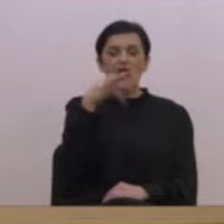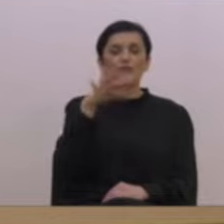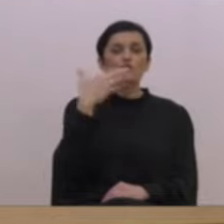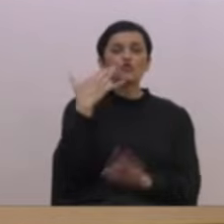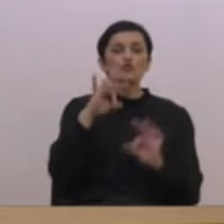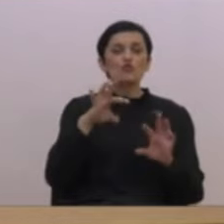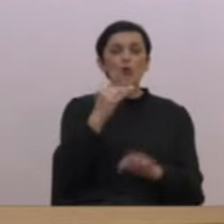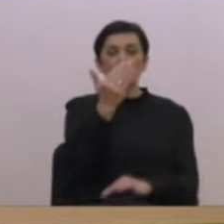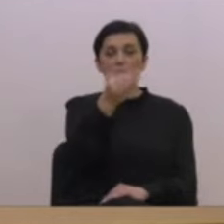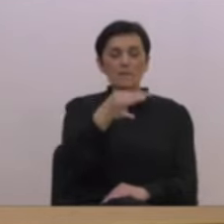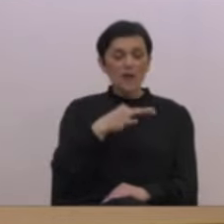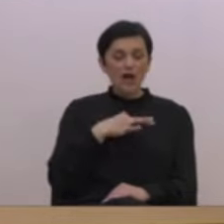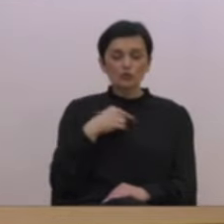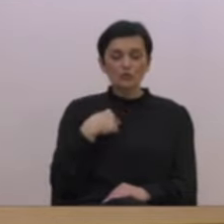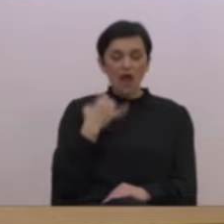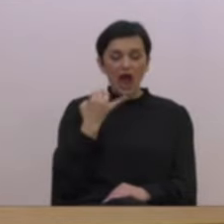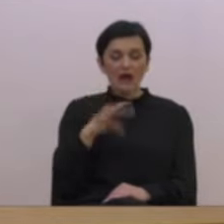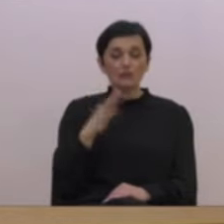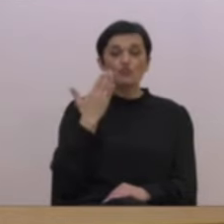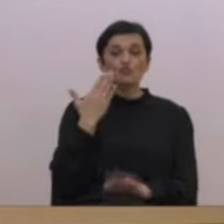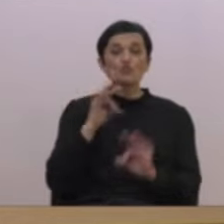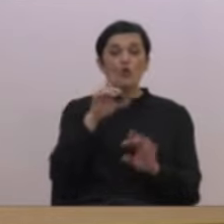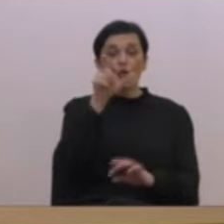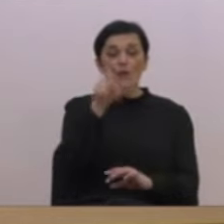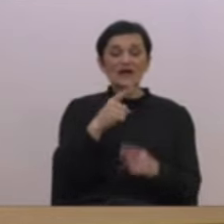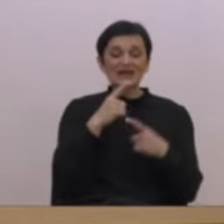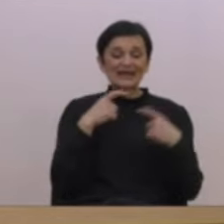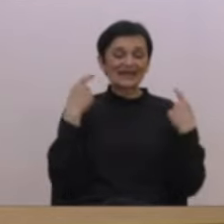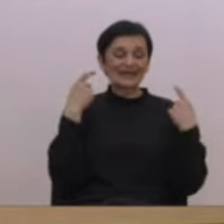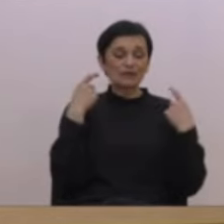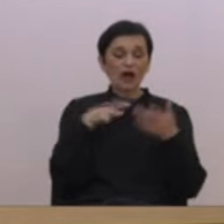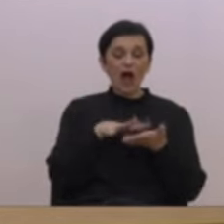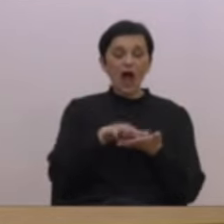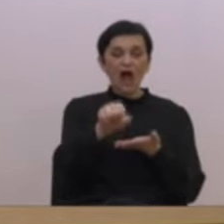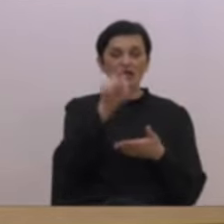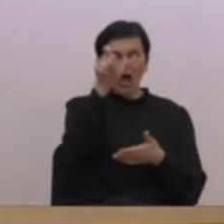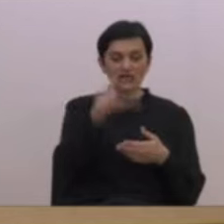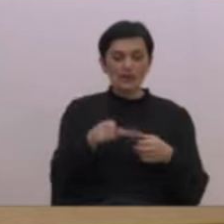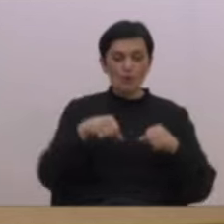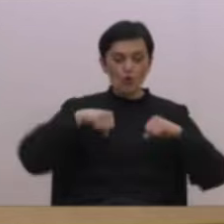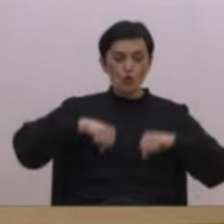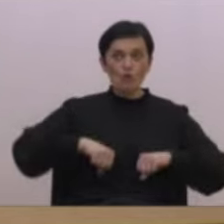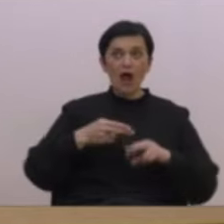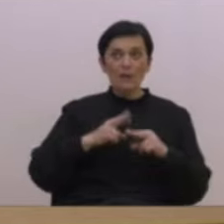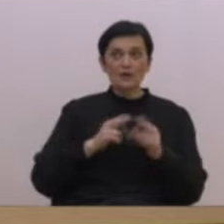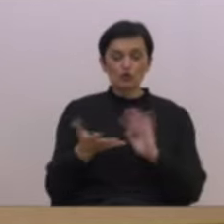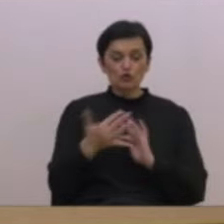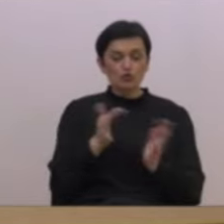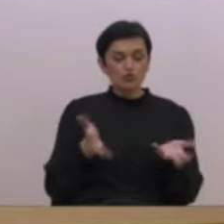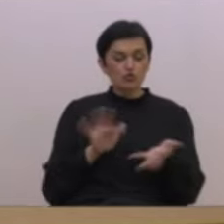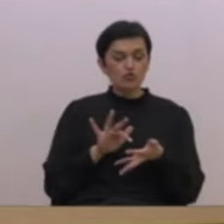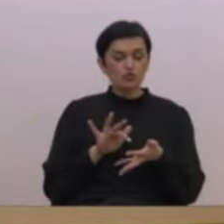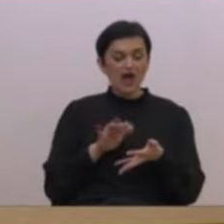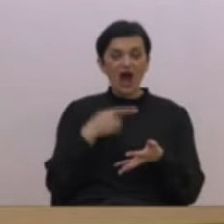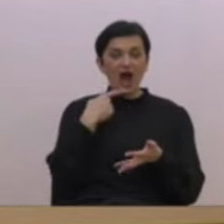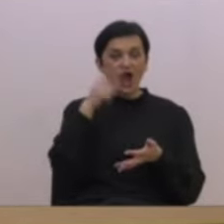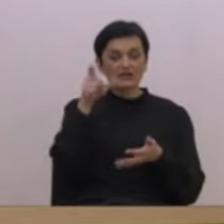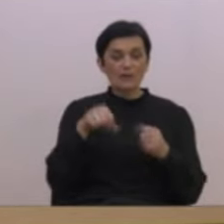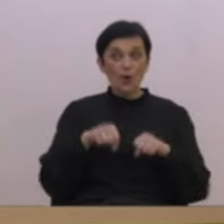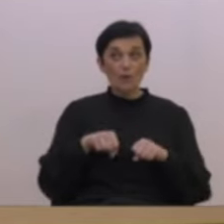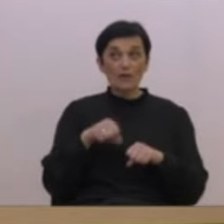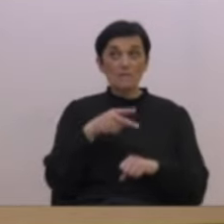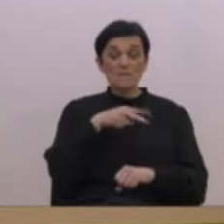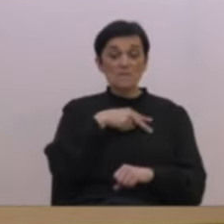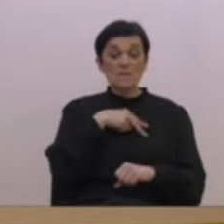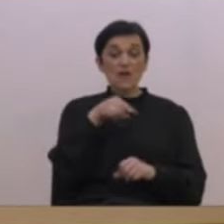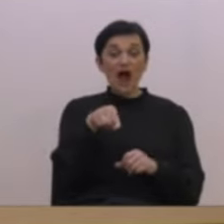მომხსენებლის პასუხი. Იმიტომ რომ მომხსენებლები ღიმილით ანადგურებენ ადამიანის უფლებებს და ამას ფუთავენ ადამიანის უფლებებს. Ამ